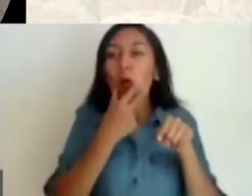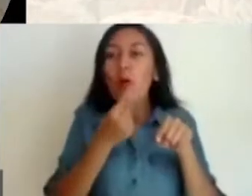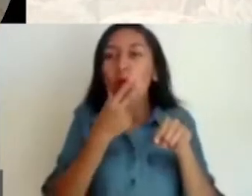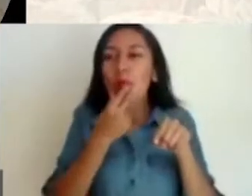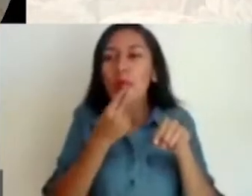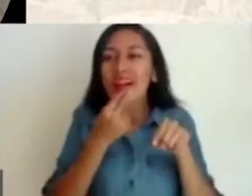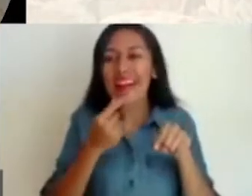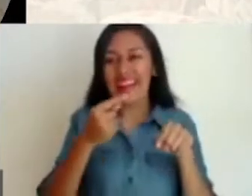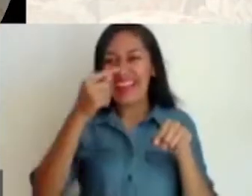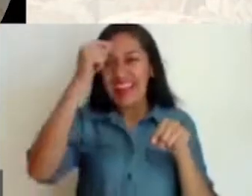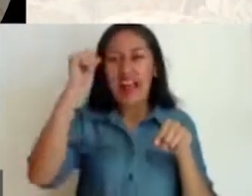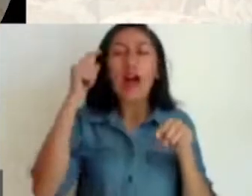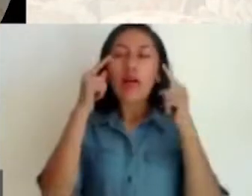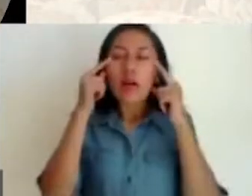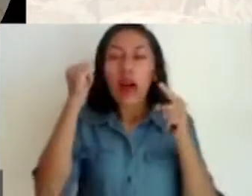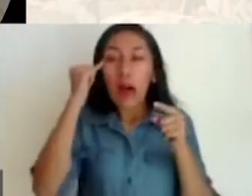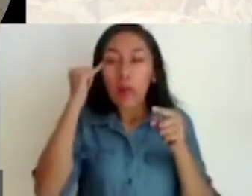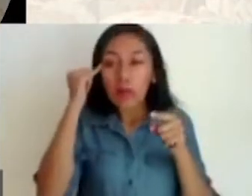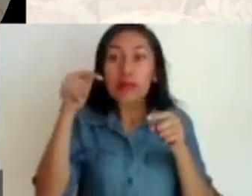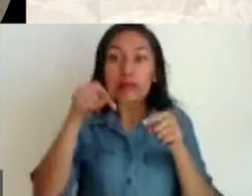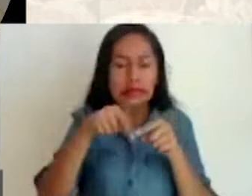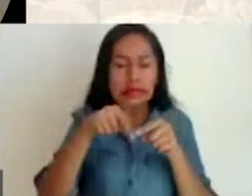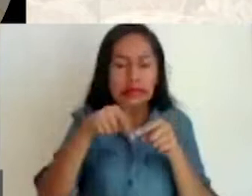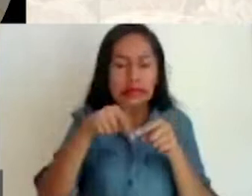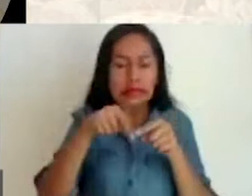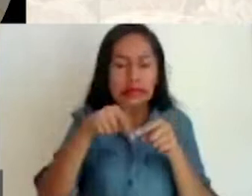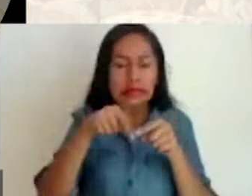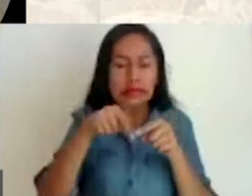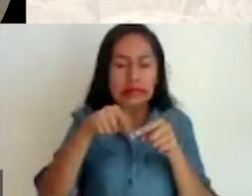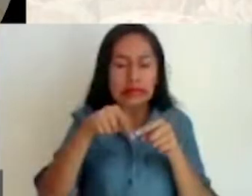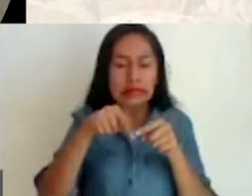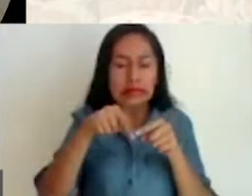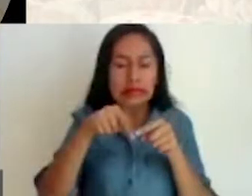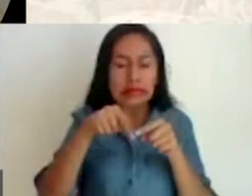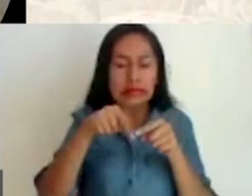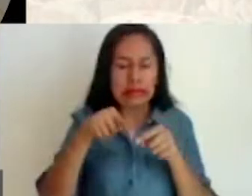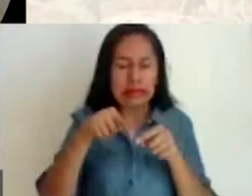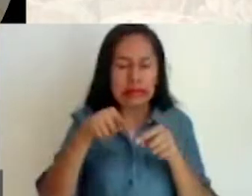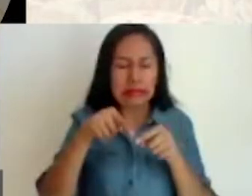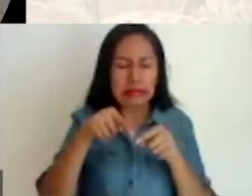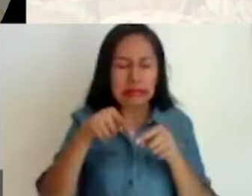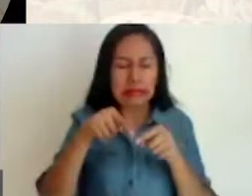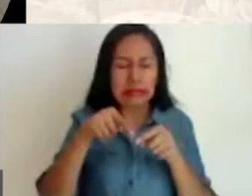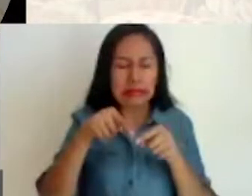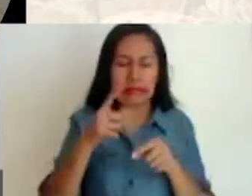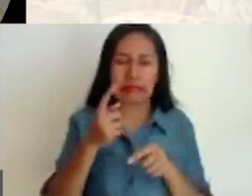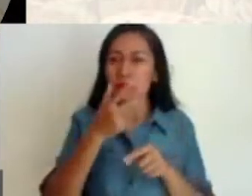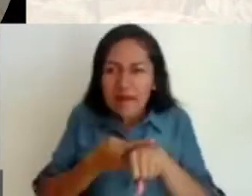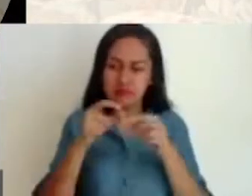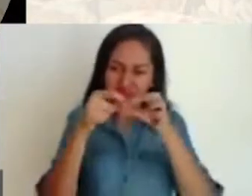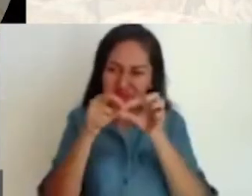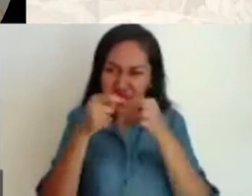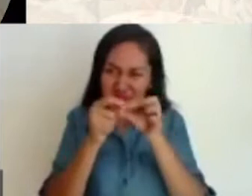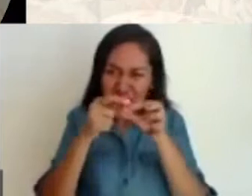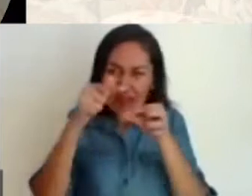aisló de manera independiente, paralela a Yersan, el bacilo de la peste. A distanza di